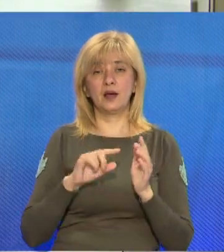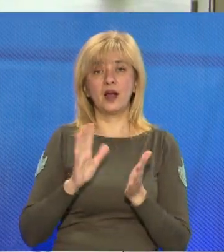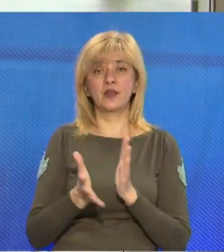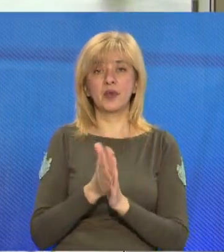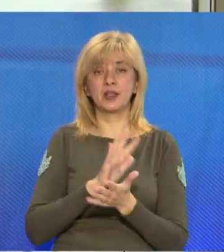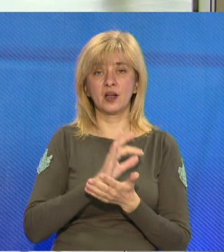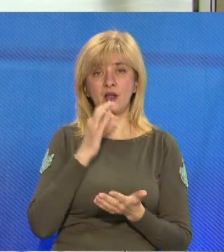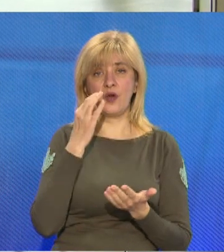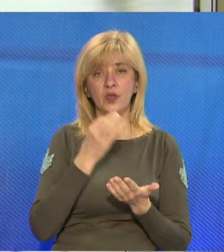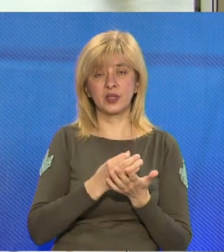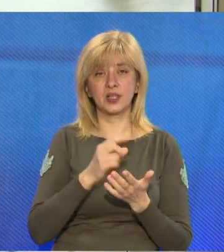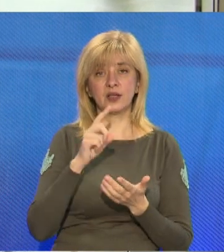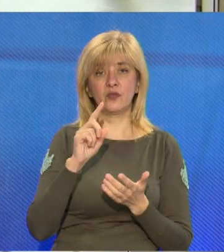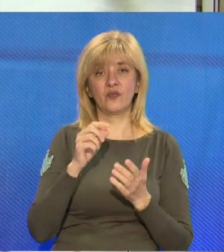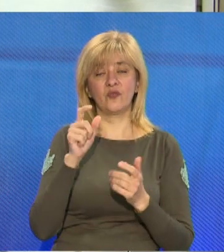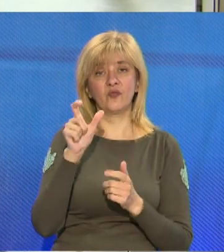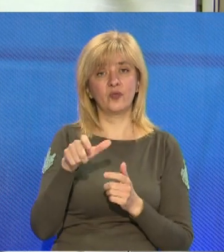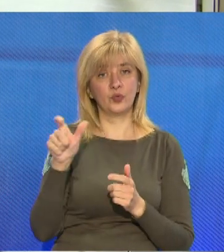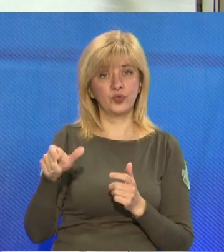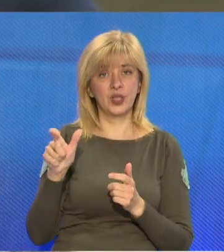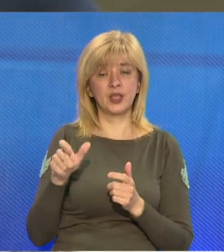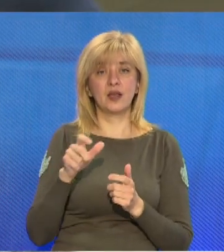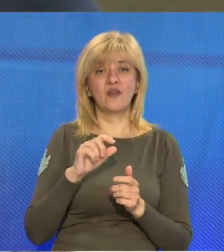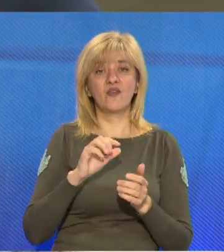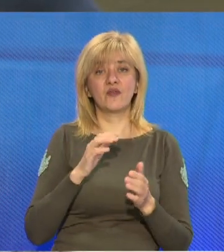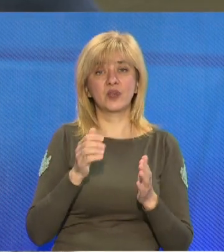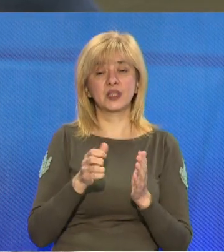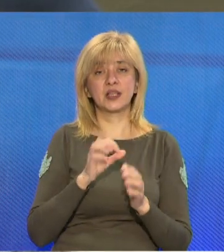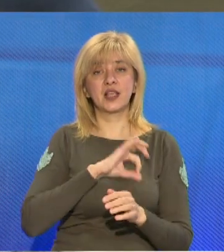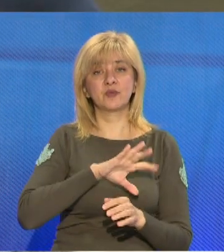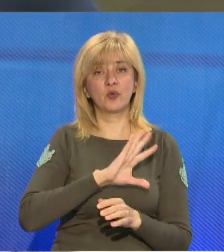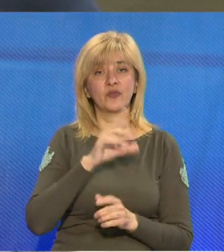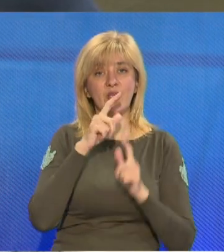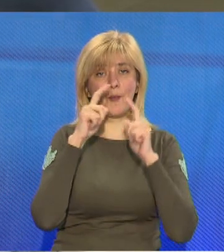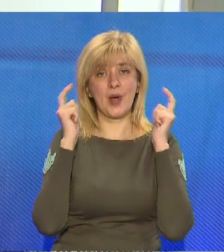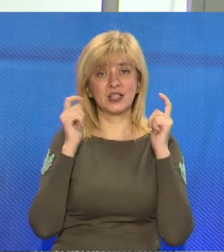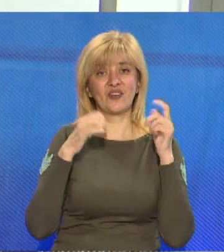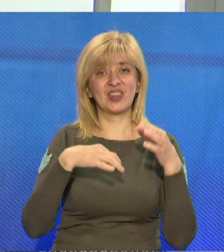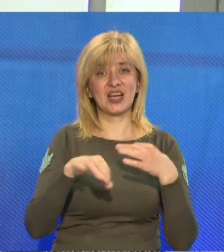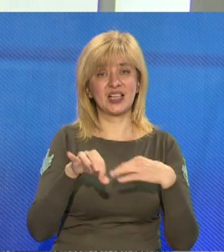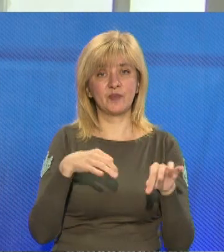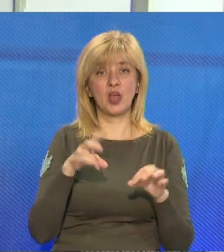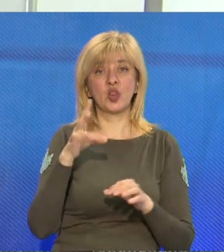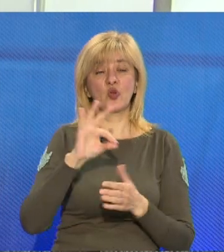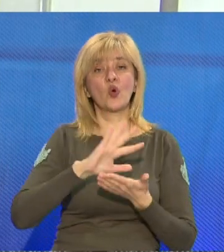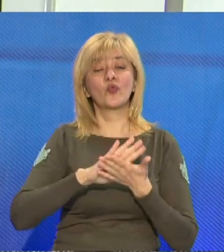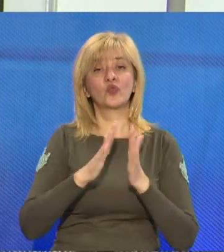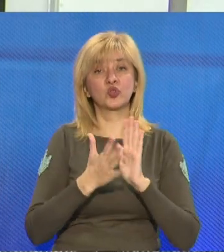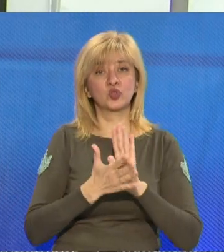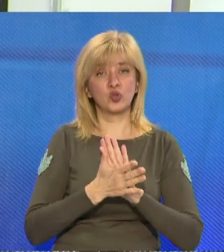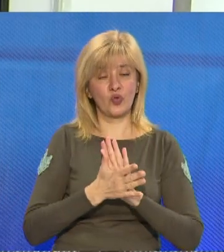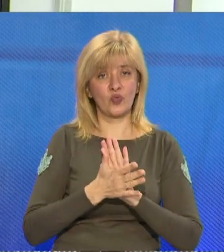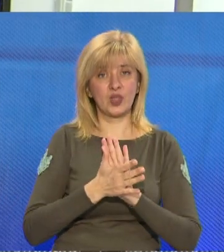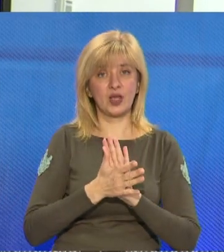асоб за невыкарыстанне масак на аб'ектах усіх форм уласнасці і ў транспарце. Аднак ва ўмовах бягучай эпідсітуацыі